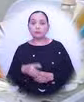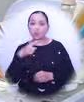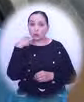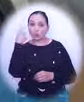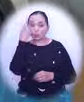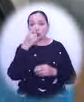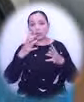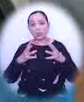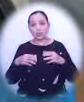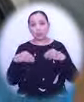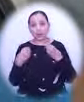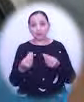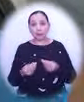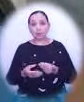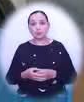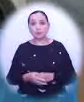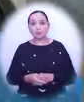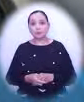yuzni tinchlantiradi.